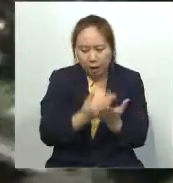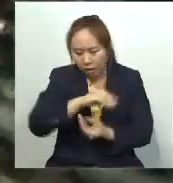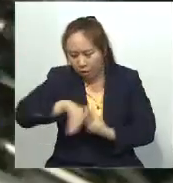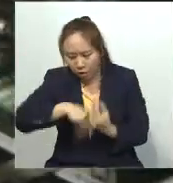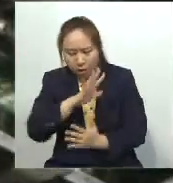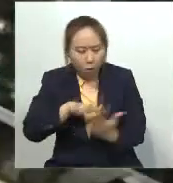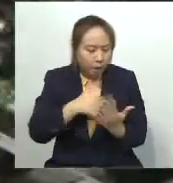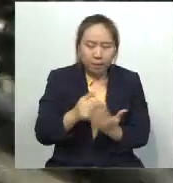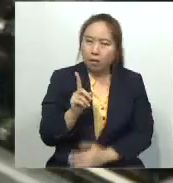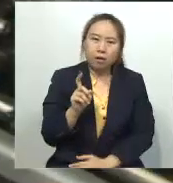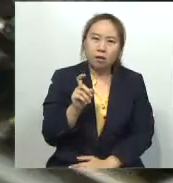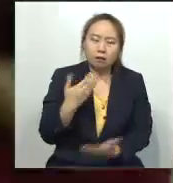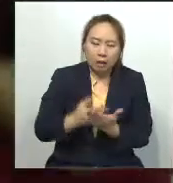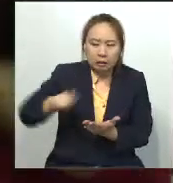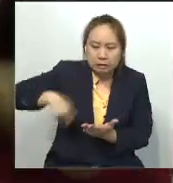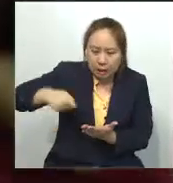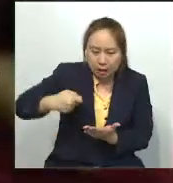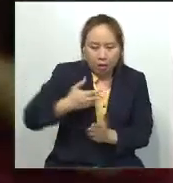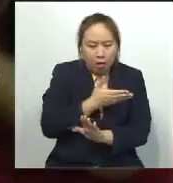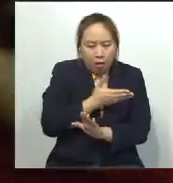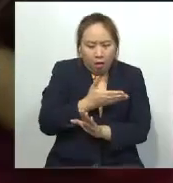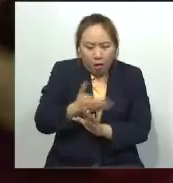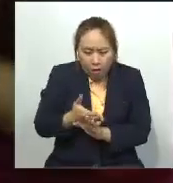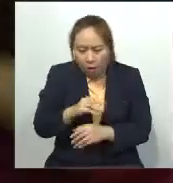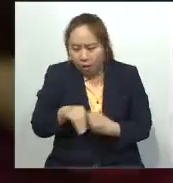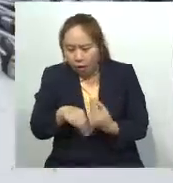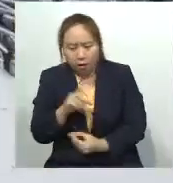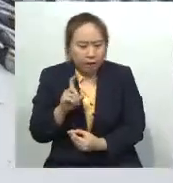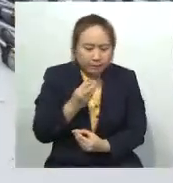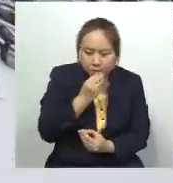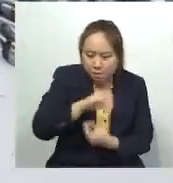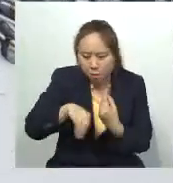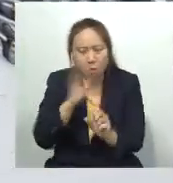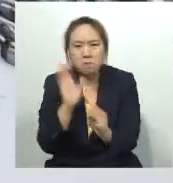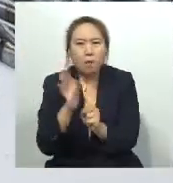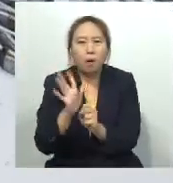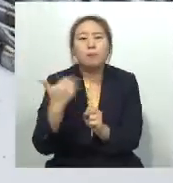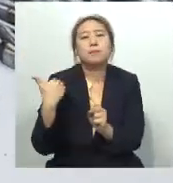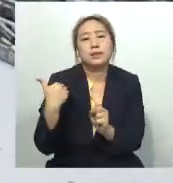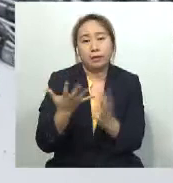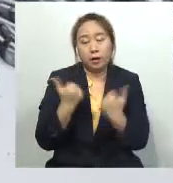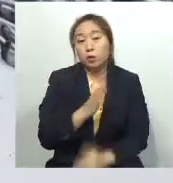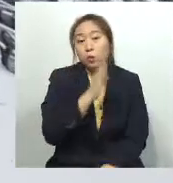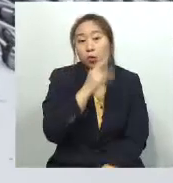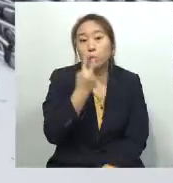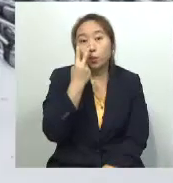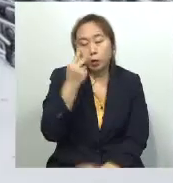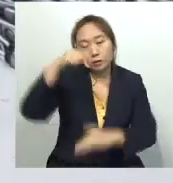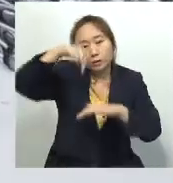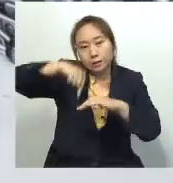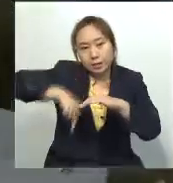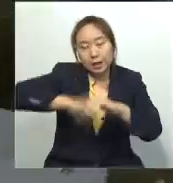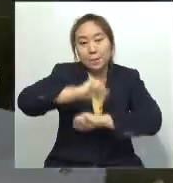แผนไม่ค่อยดีเท่าไหร่นะครับค่าใช้จ่ายก็เดือนชนเดือนบางคนก็รายได้ไม่พอนะครับแต่ว่าถ้าไปดูผลสำรวจเชิงลึกนะ